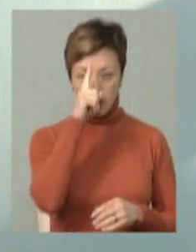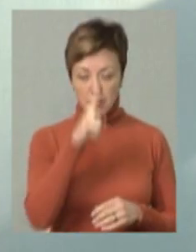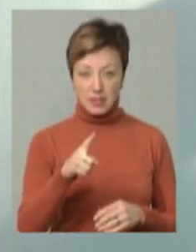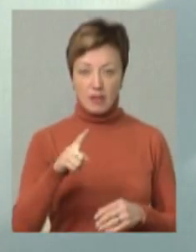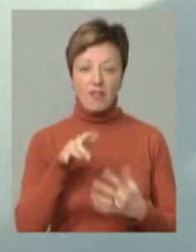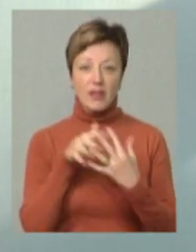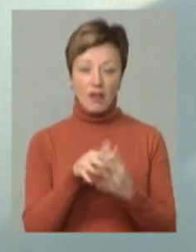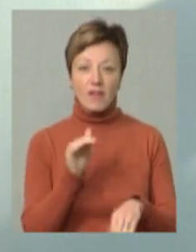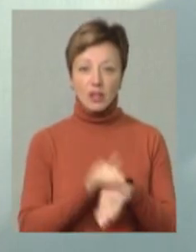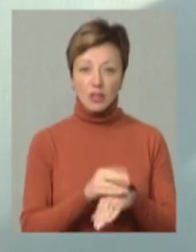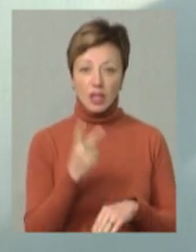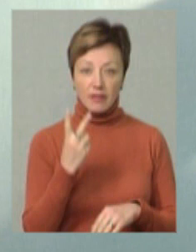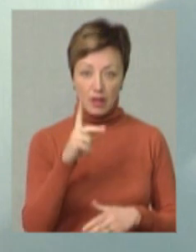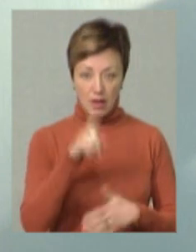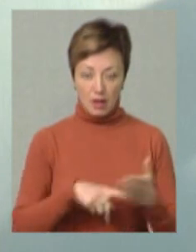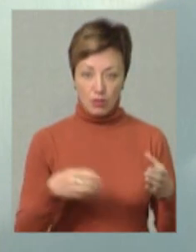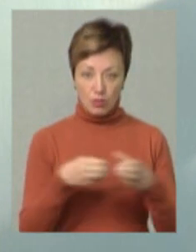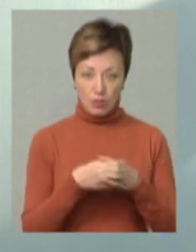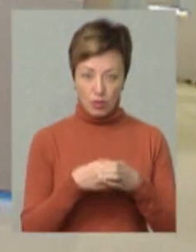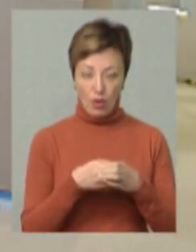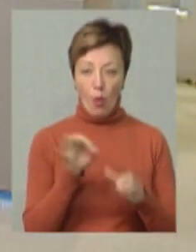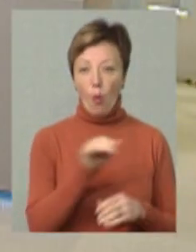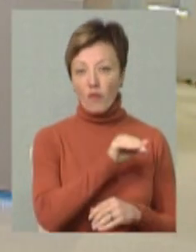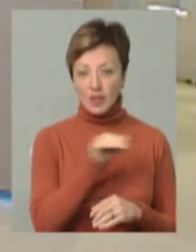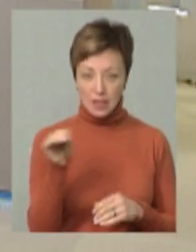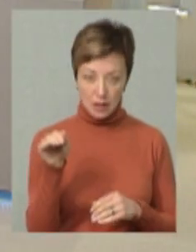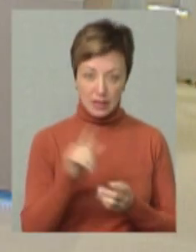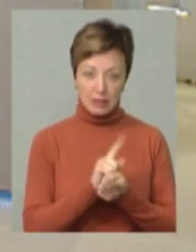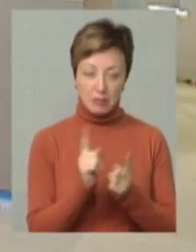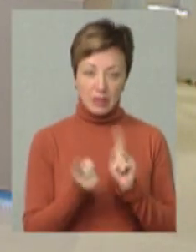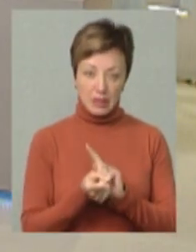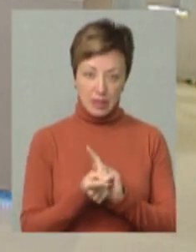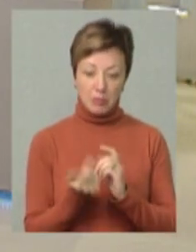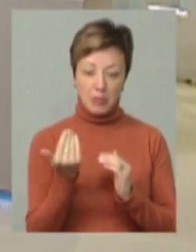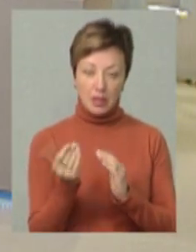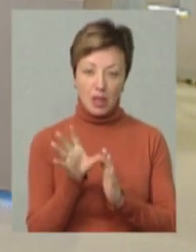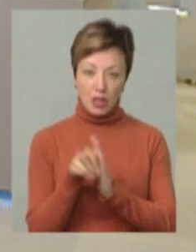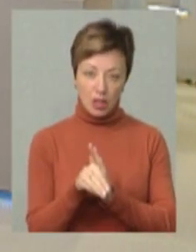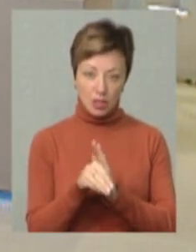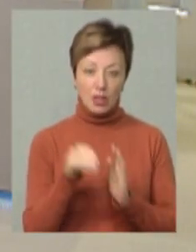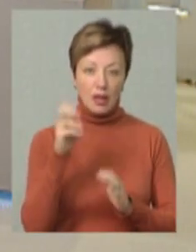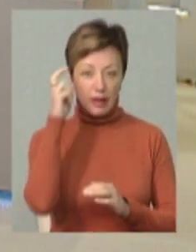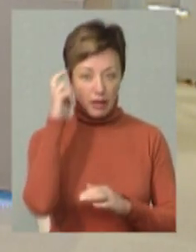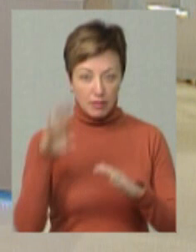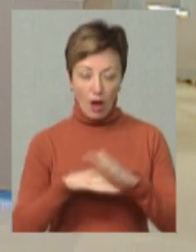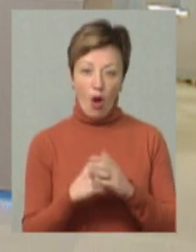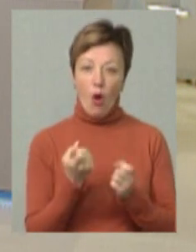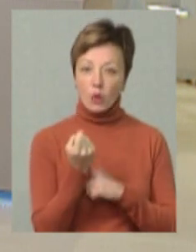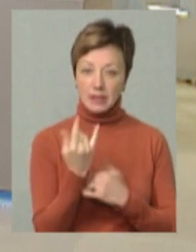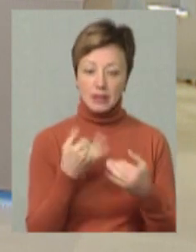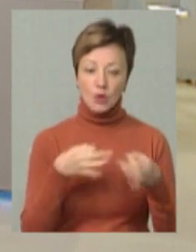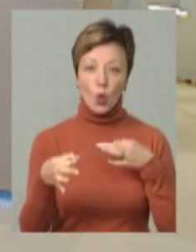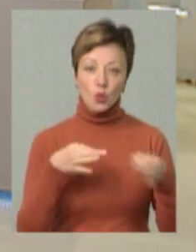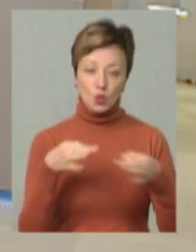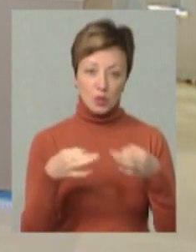що фактично дві релігійні громади УПЦ офіційно змінили конфесійну приналежність на ПЦУ, і ще 11 консультуються з